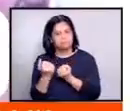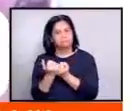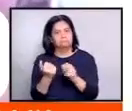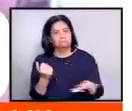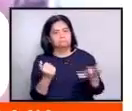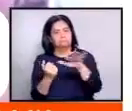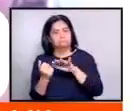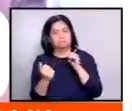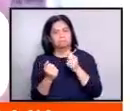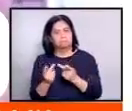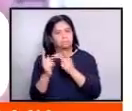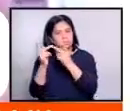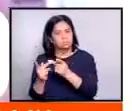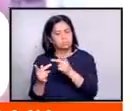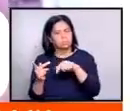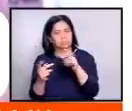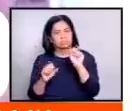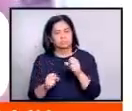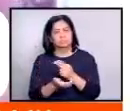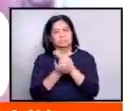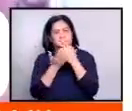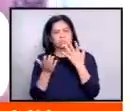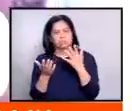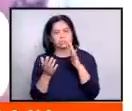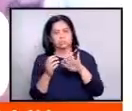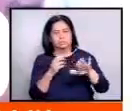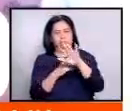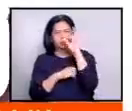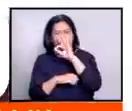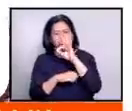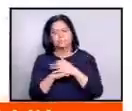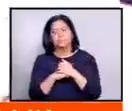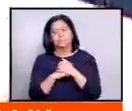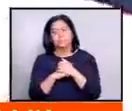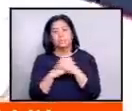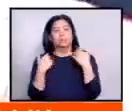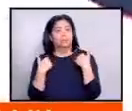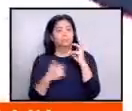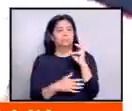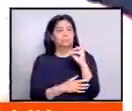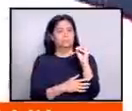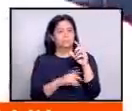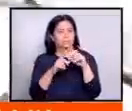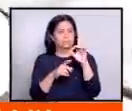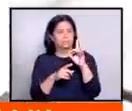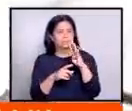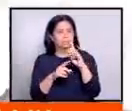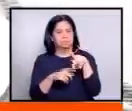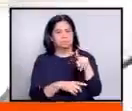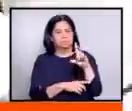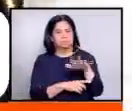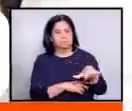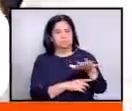masusuportahan niya yung mga panukala na makakatulong sa bayan ng Pilipino. Nasa 60 sa 84 na